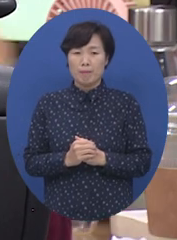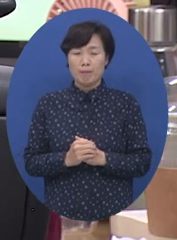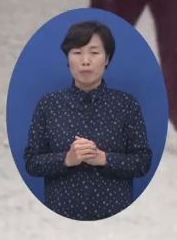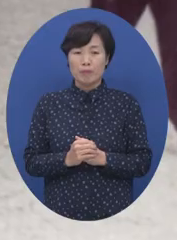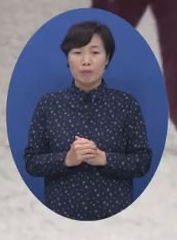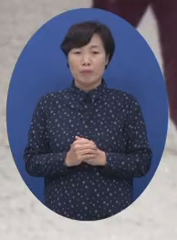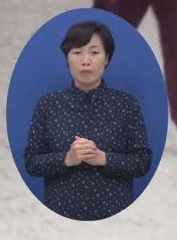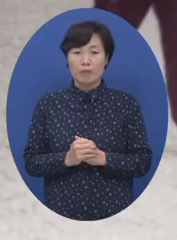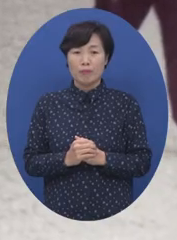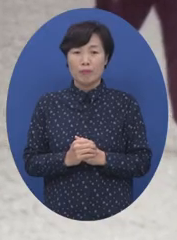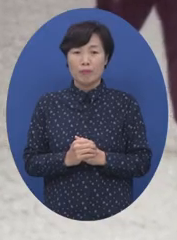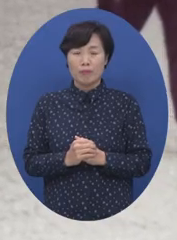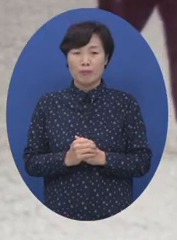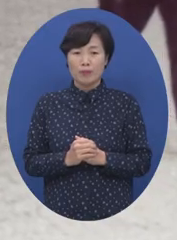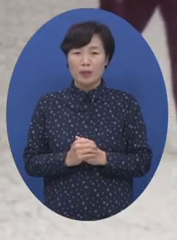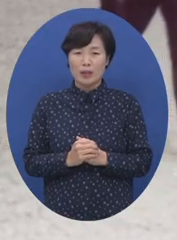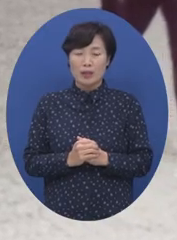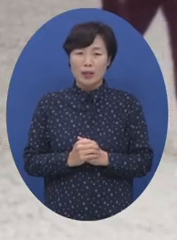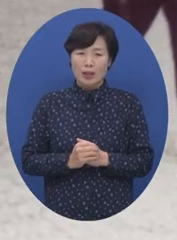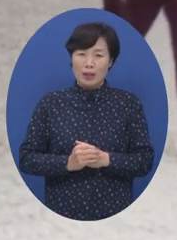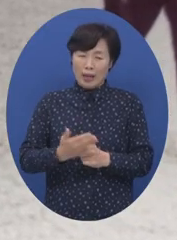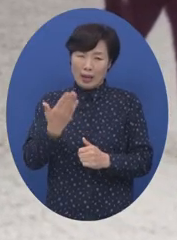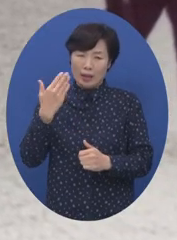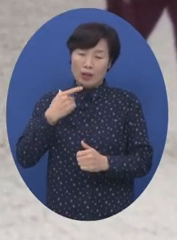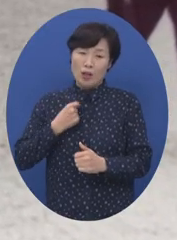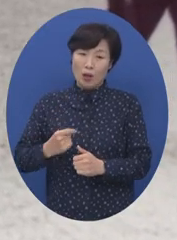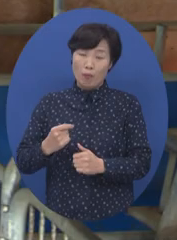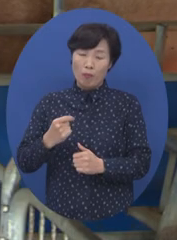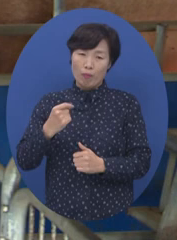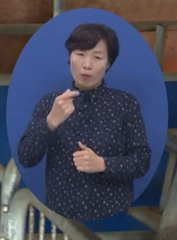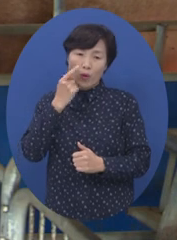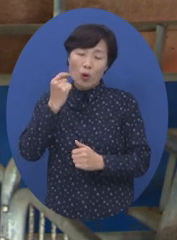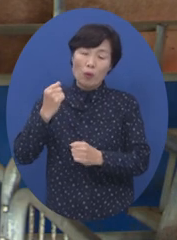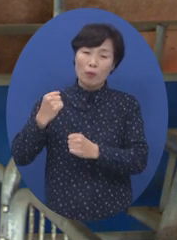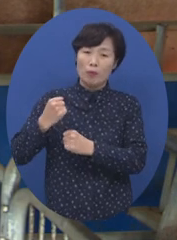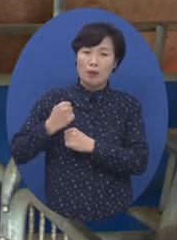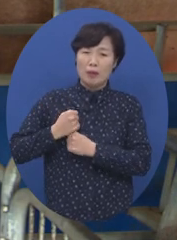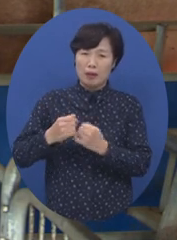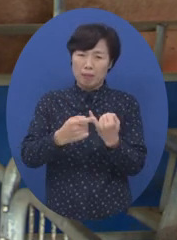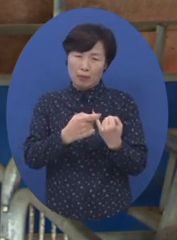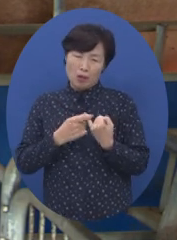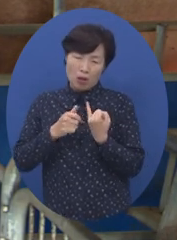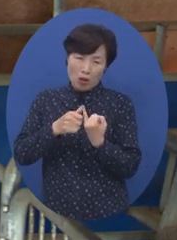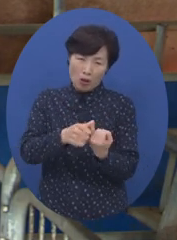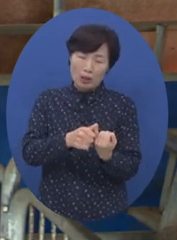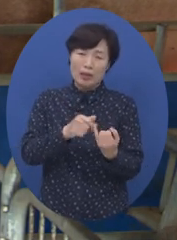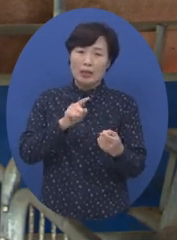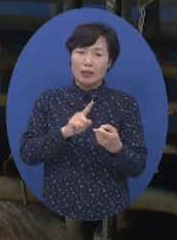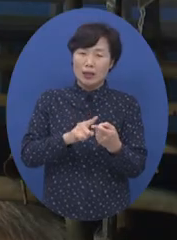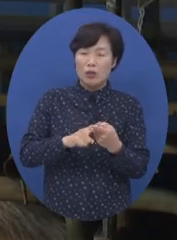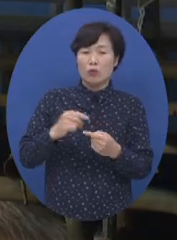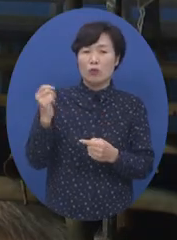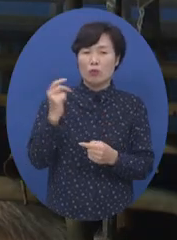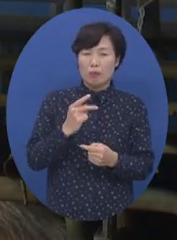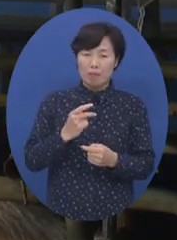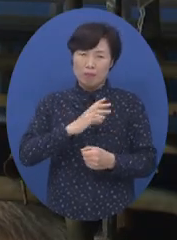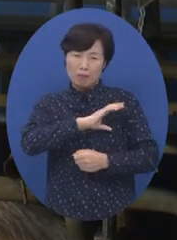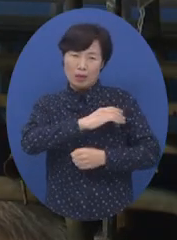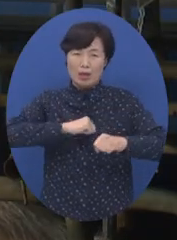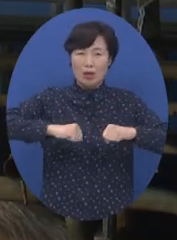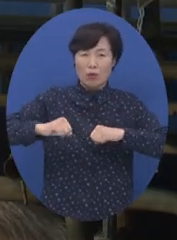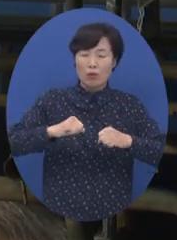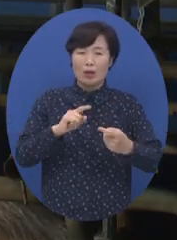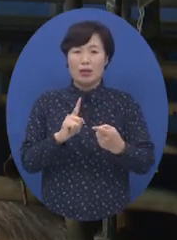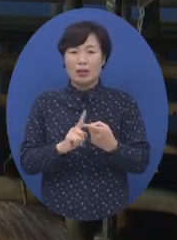계획. 대일항쟁기 강제동원 피해 여성 근로자와 가축전염병 예방 및 피해 축산 농가, 갑질행위 근절 및 피해자